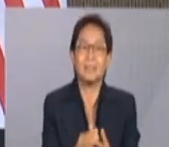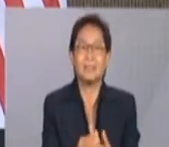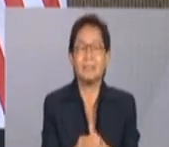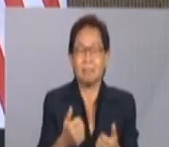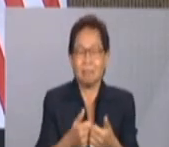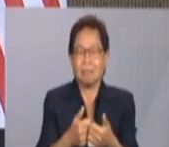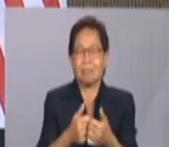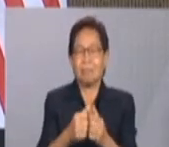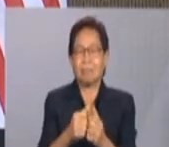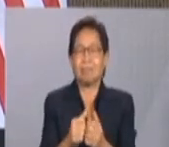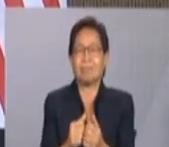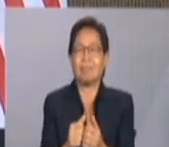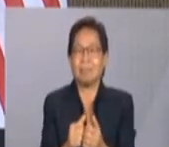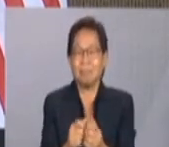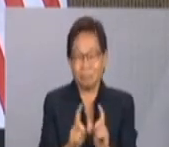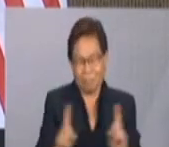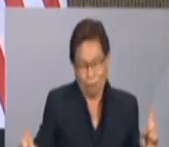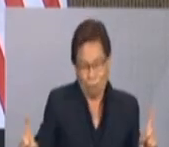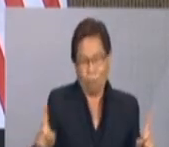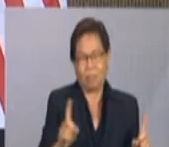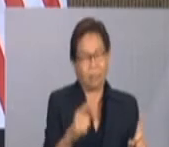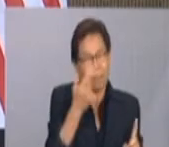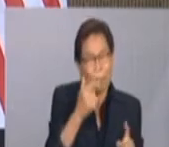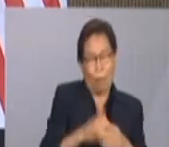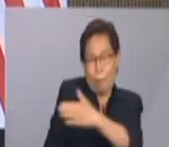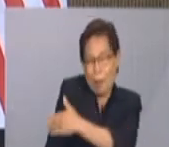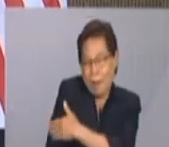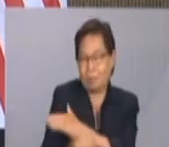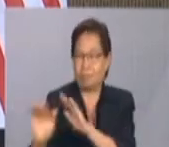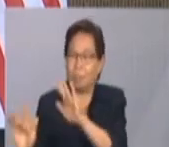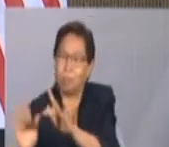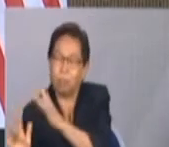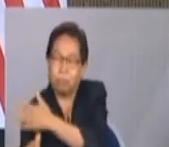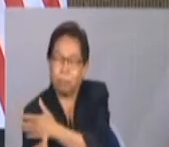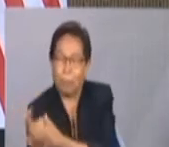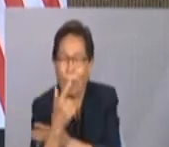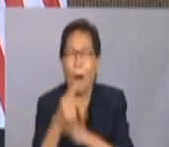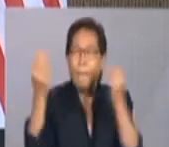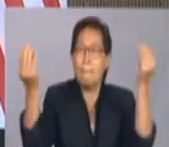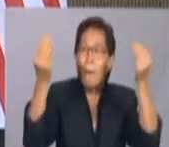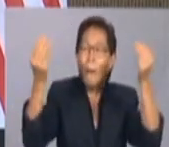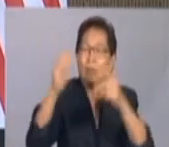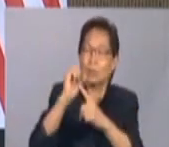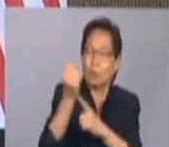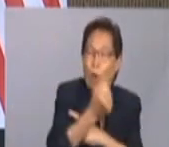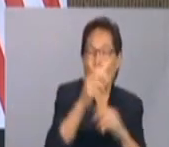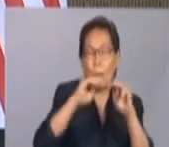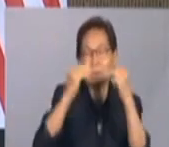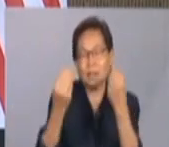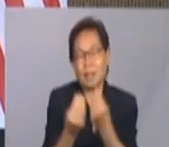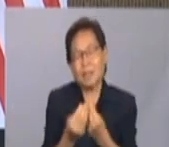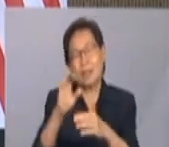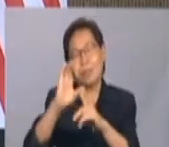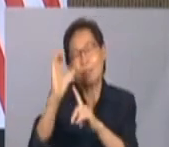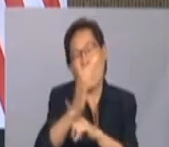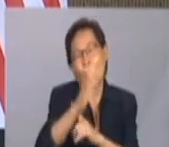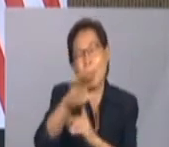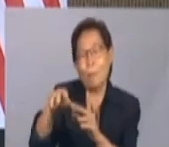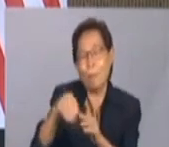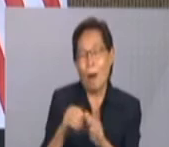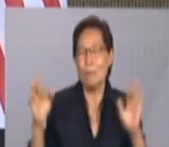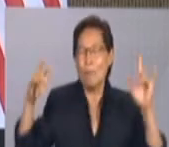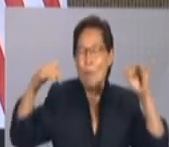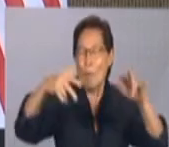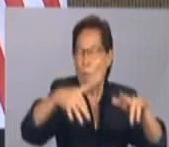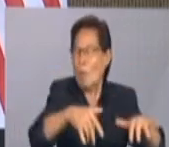elakkan sentuhan badan di majlis-majlis sosial kemasyarakatan dan kebudayaan yang melibatkan